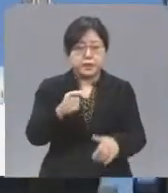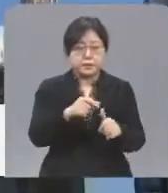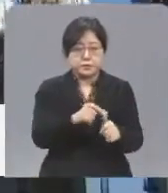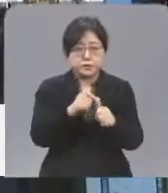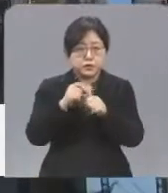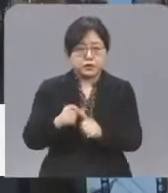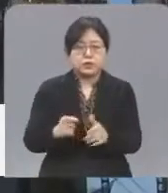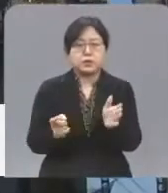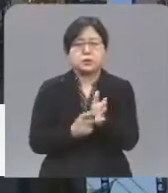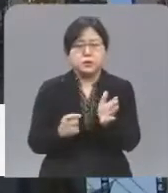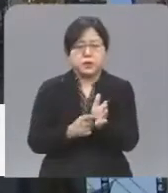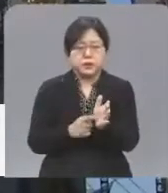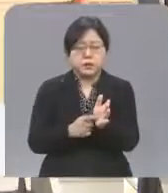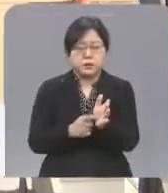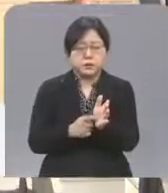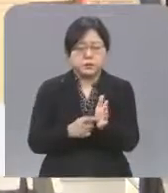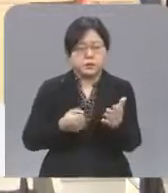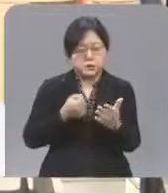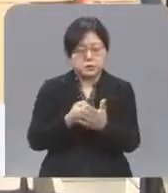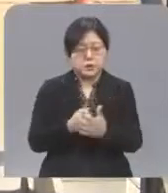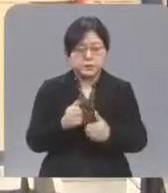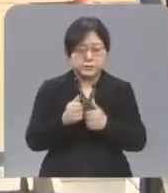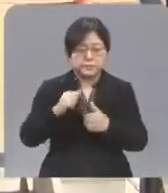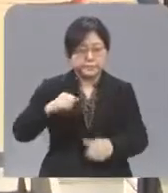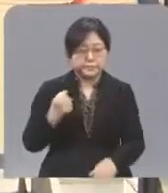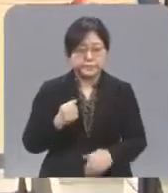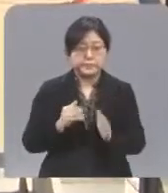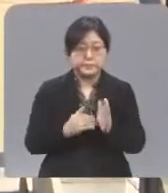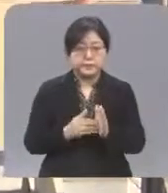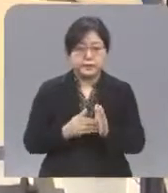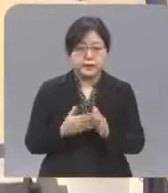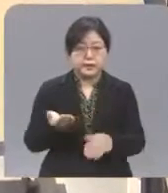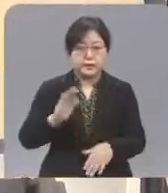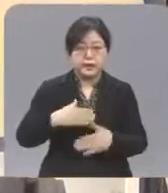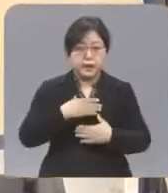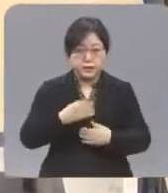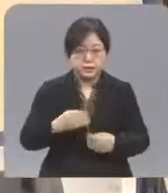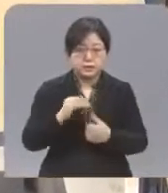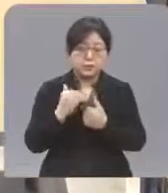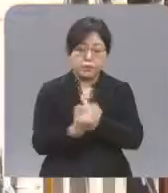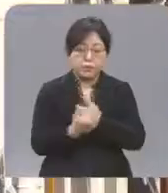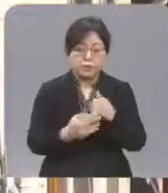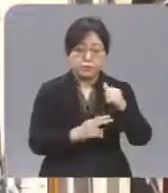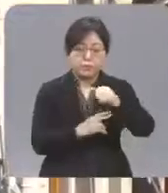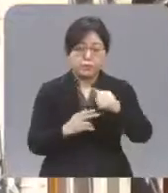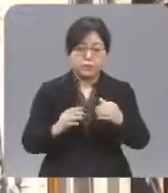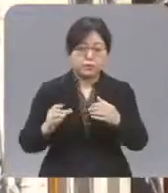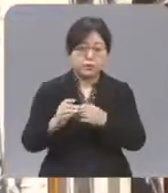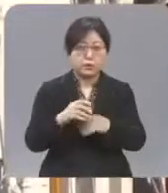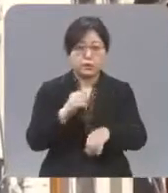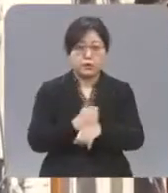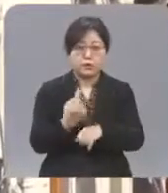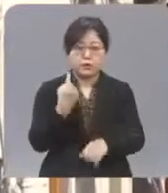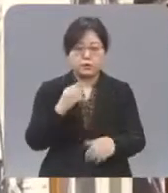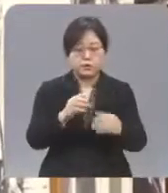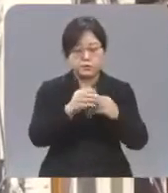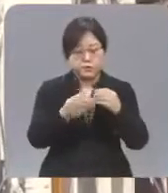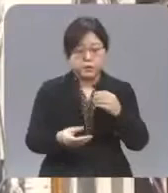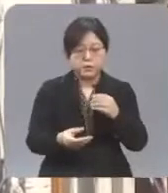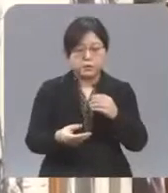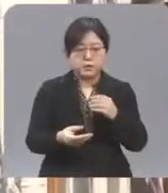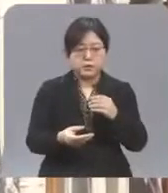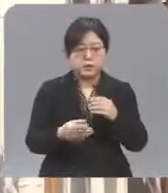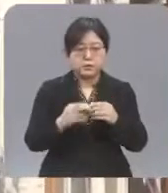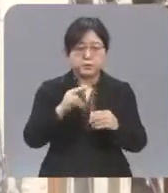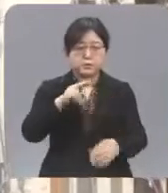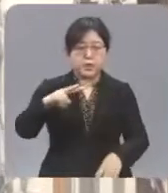구조하는 게 시급하다는 전문가들의 판단에 따른 겁니다. 다만 안전조치는 강화됩니다. 우선 어제 낙하물 추락으로